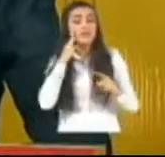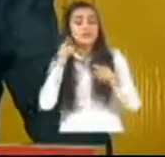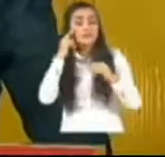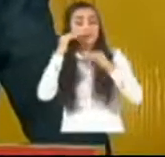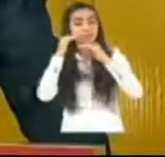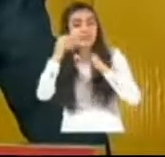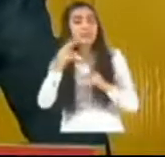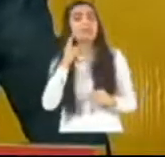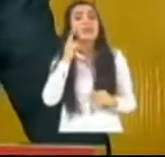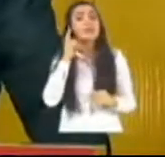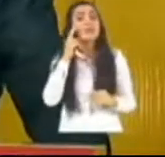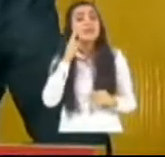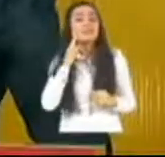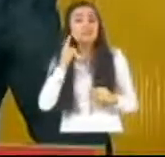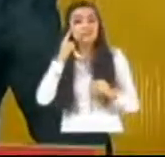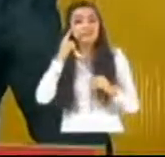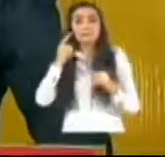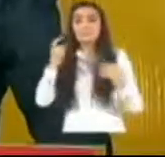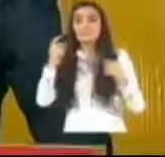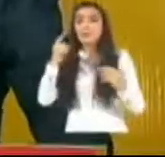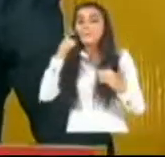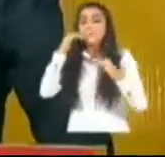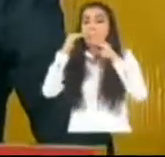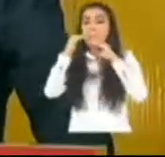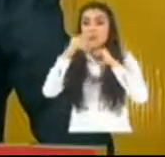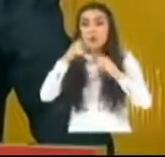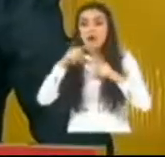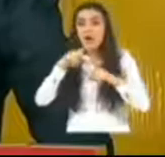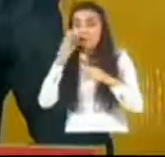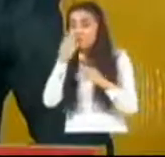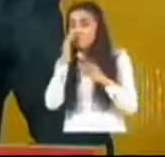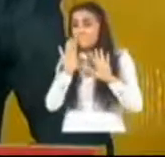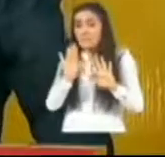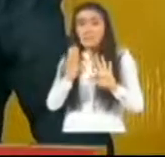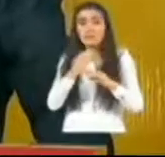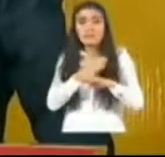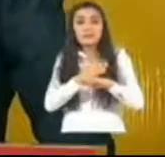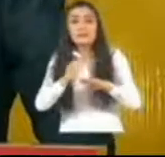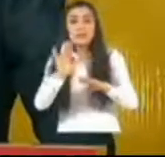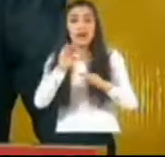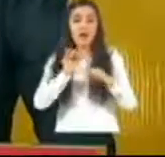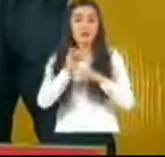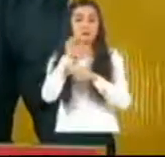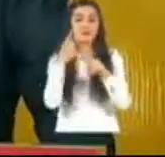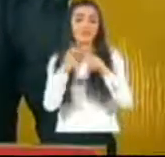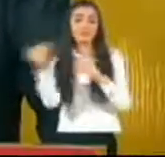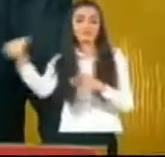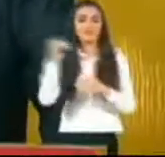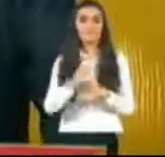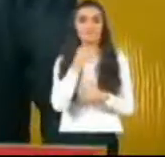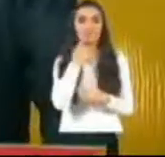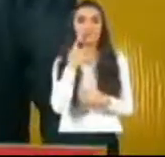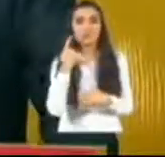toplum, temiz yönetim anlayış ve bekleyişi gecikmeden hayata geçirilmelidir.